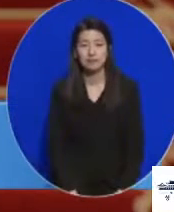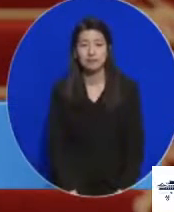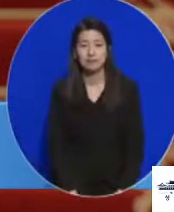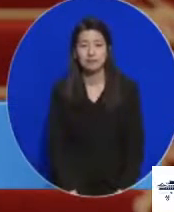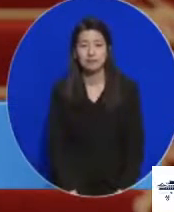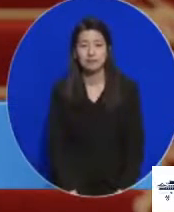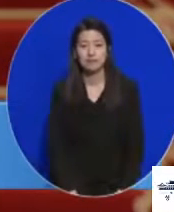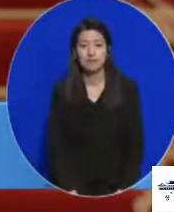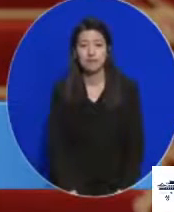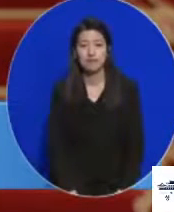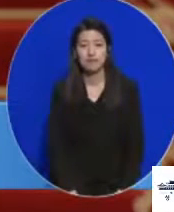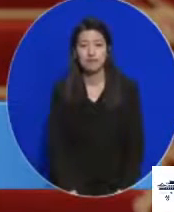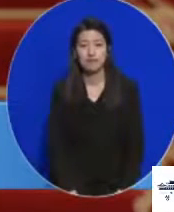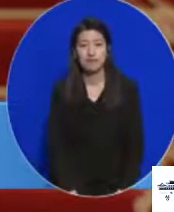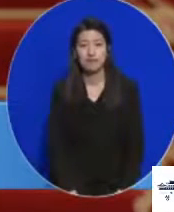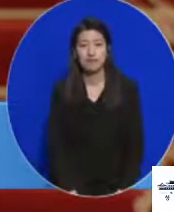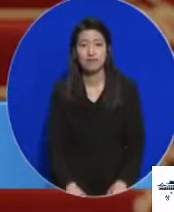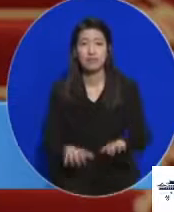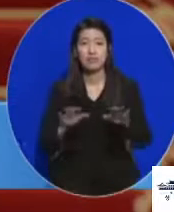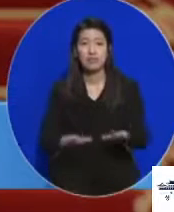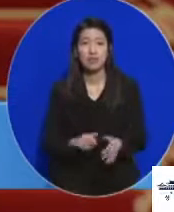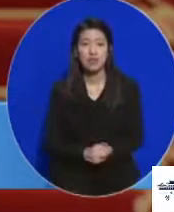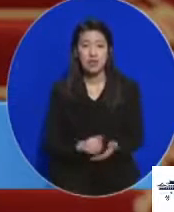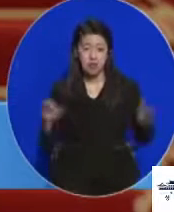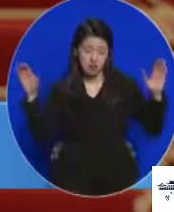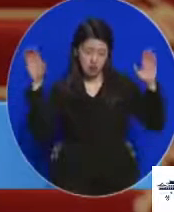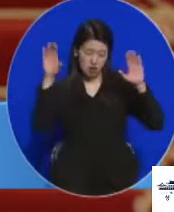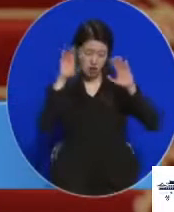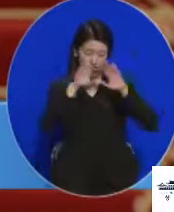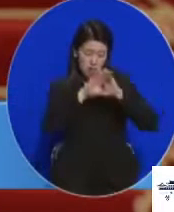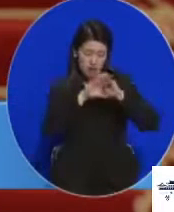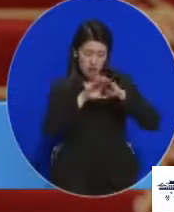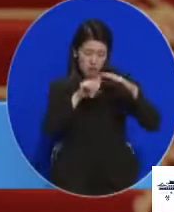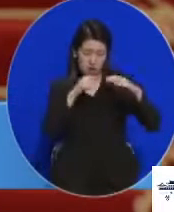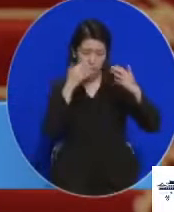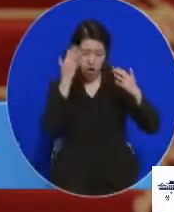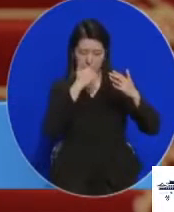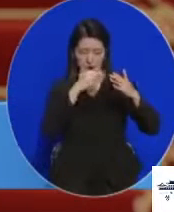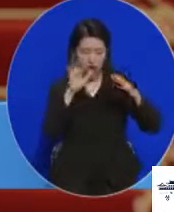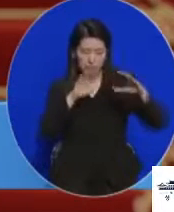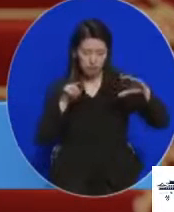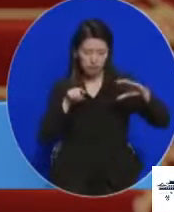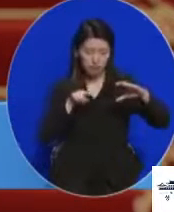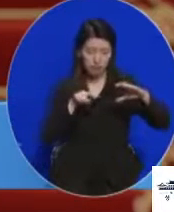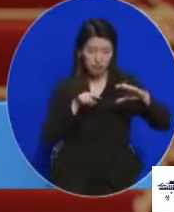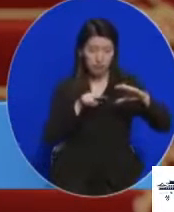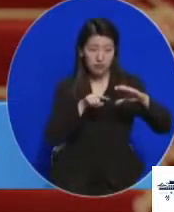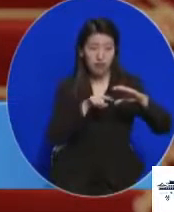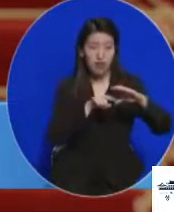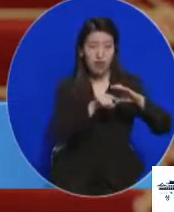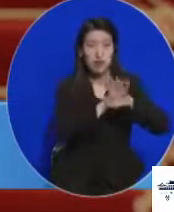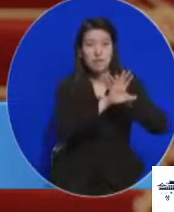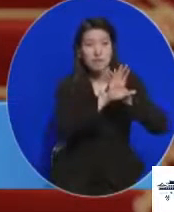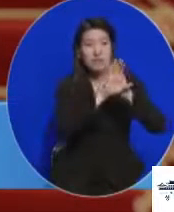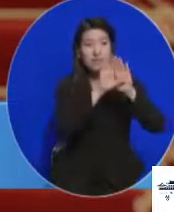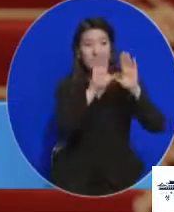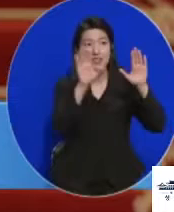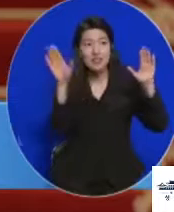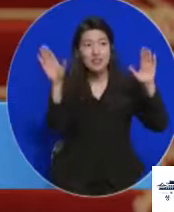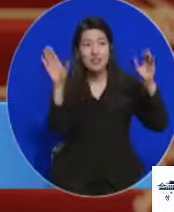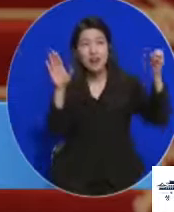이제는 드디어 어두운 터널의 끝이 보입니다 불확실성 들이 말이 거쳐